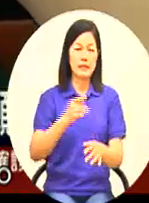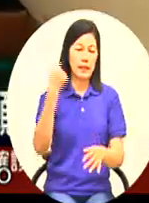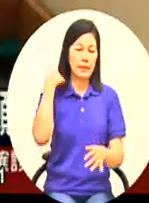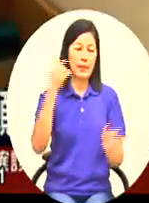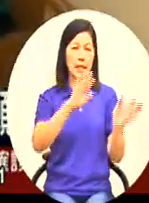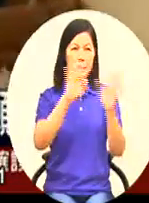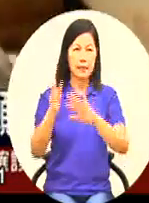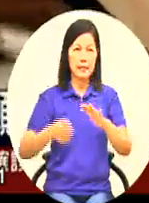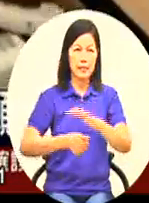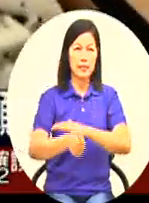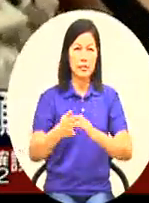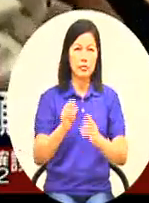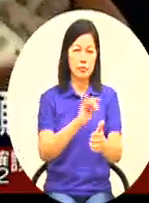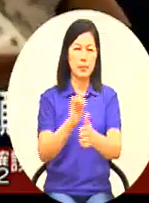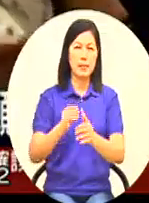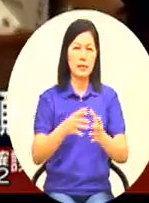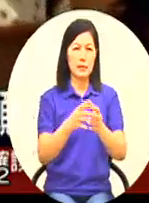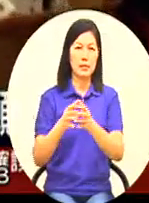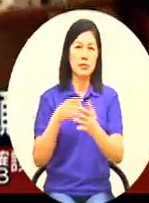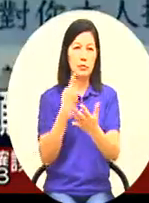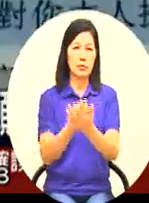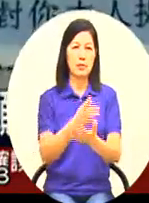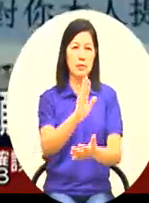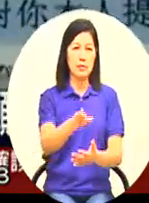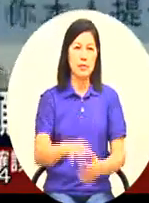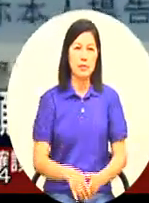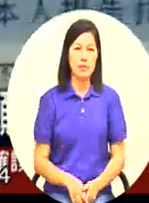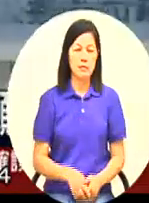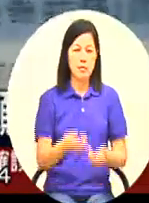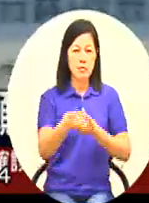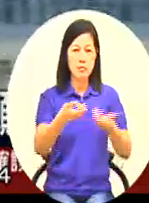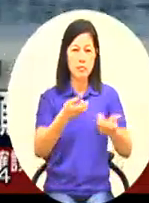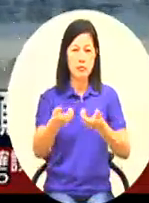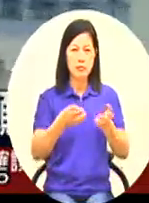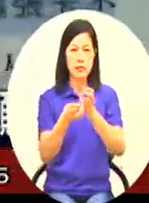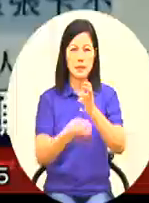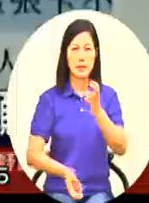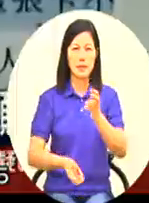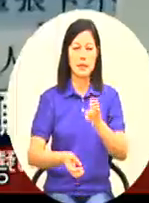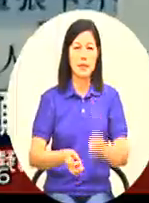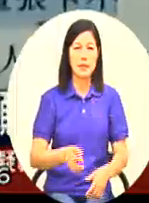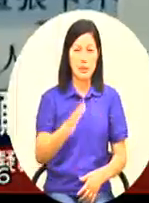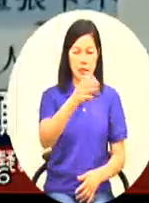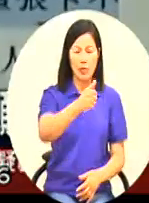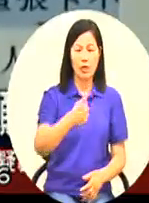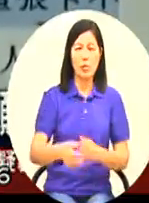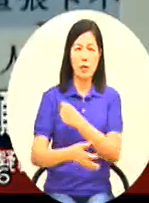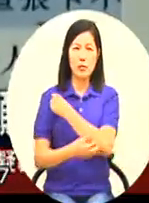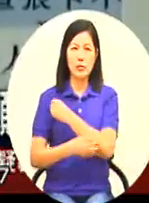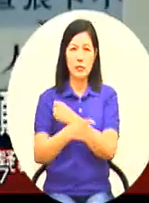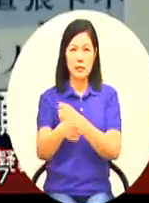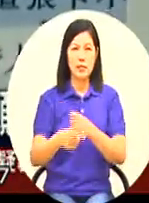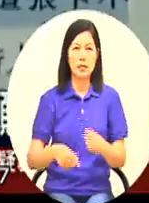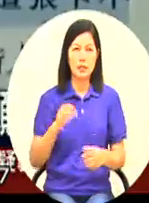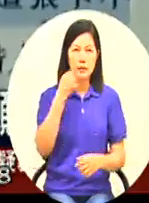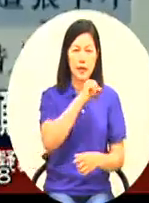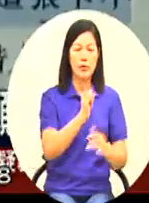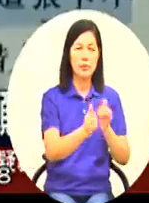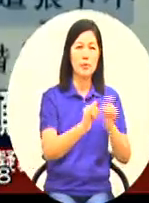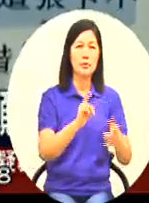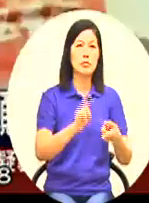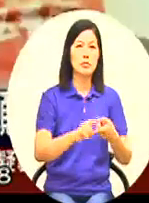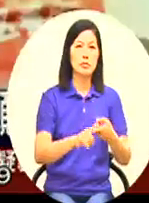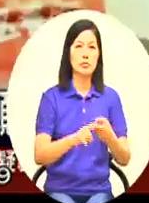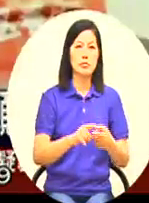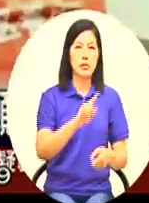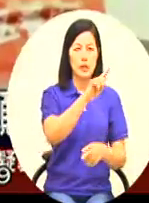入这个诈骗集团。此外，诈骗集团分工细腻，老板还有主要干部都是台湾人，也会撰写脚本，太低层的跟上层不